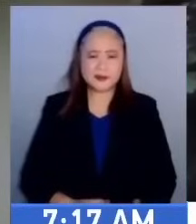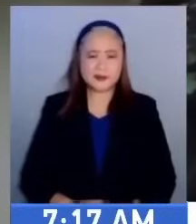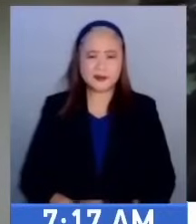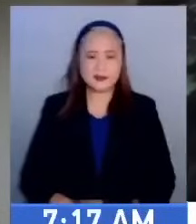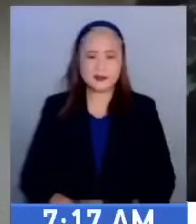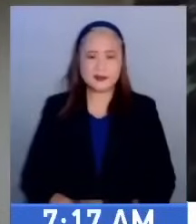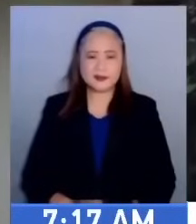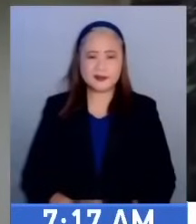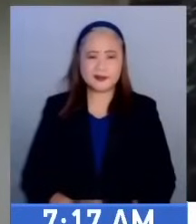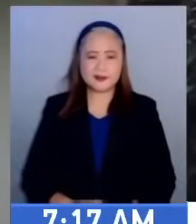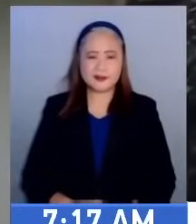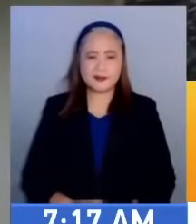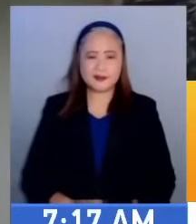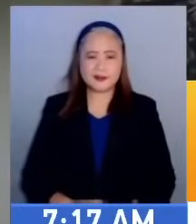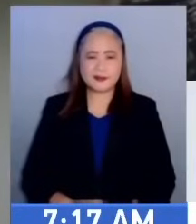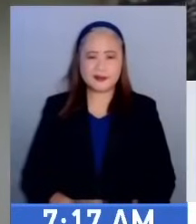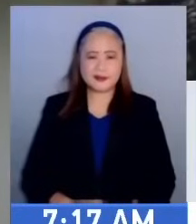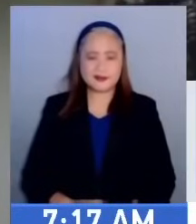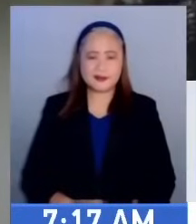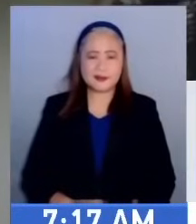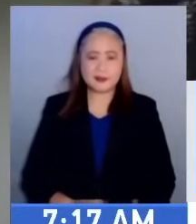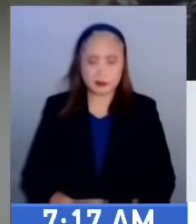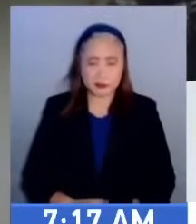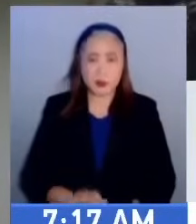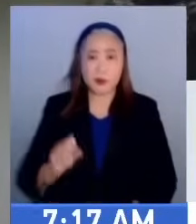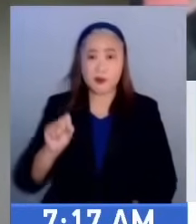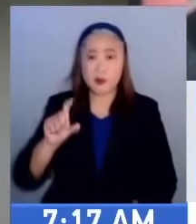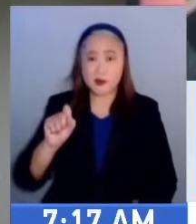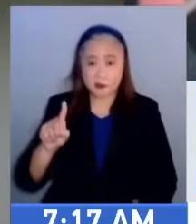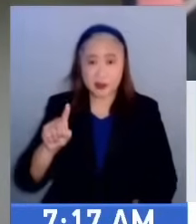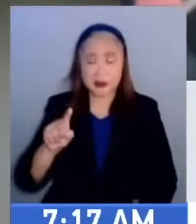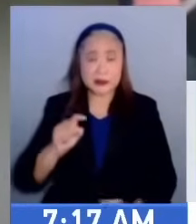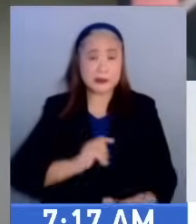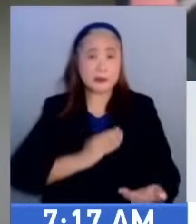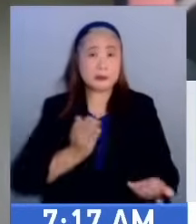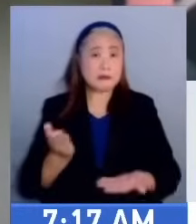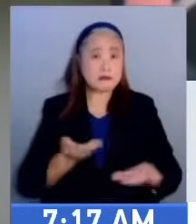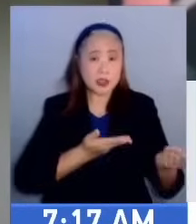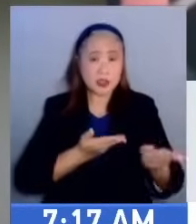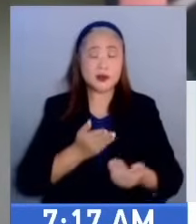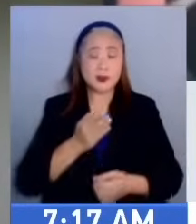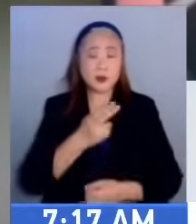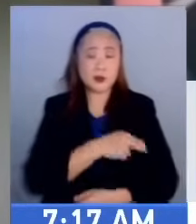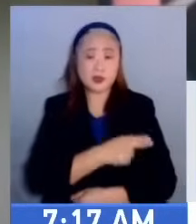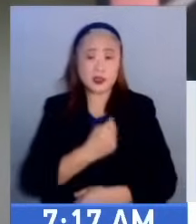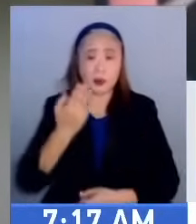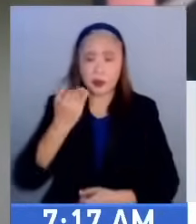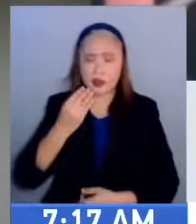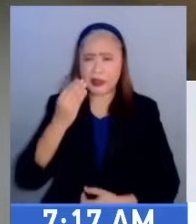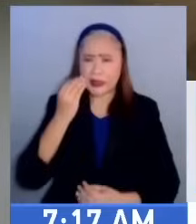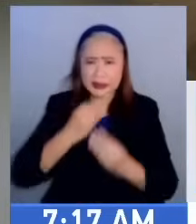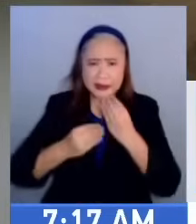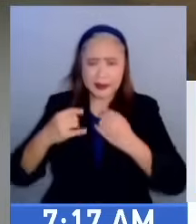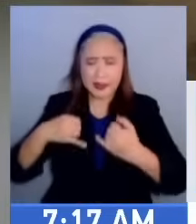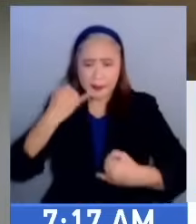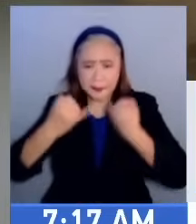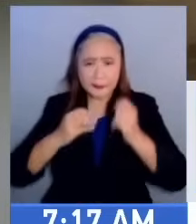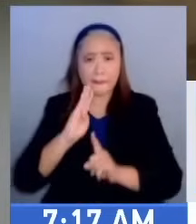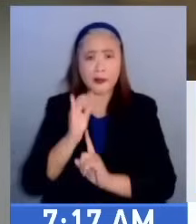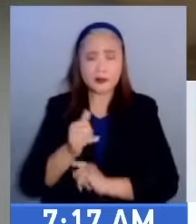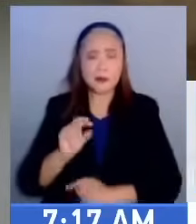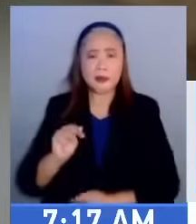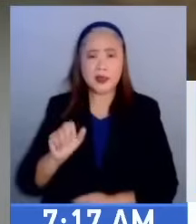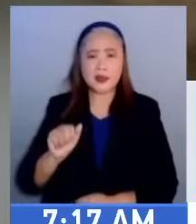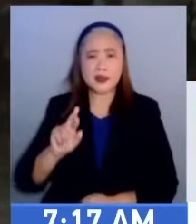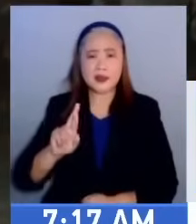balita L ang naospital matapos umanong kumain ng spaghetti sa Barangay marilog Davao City nakaranas sila ng pananakit ng tiyan